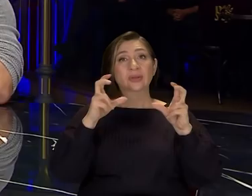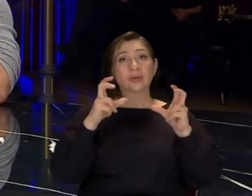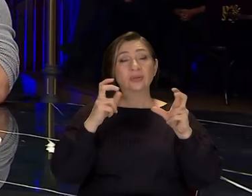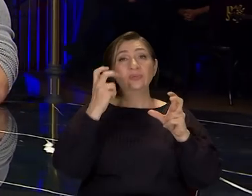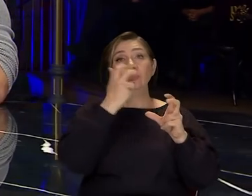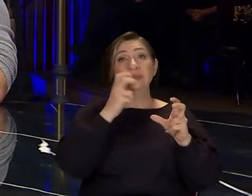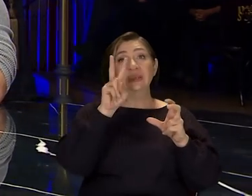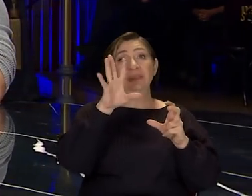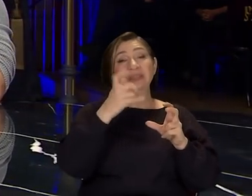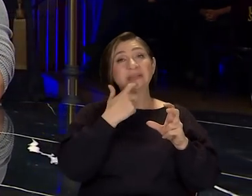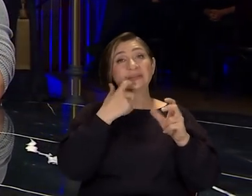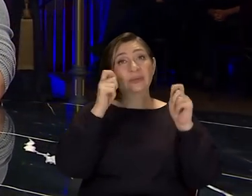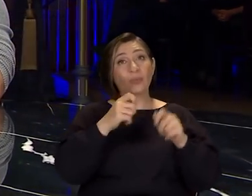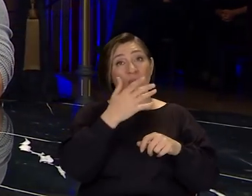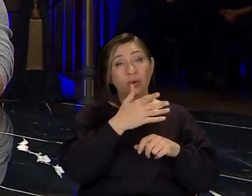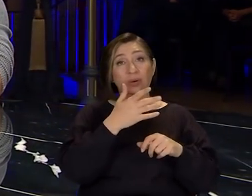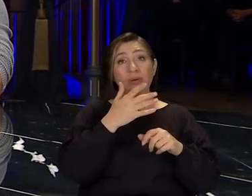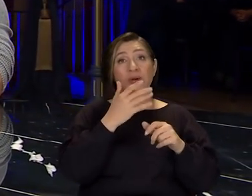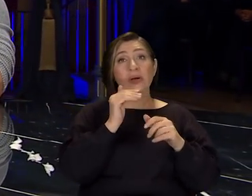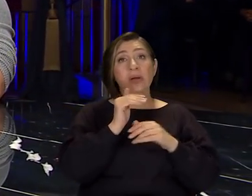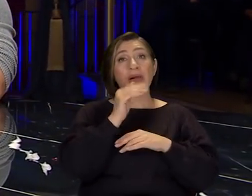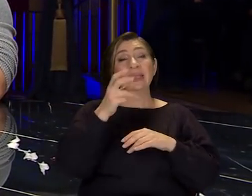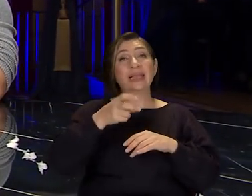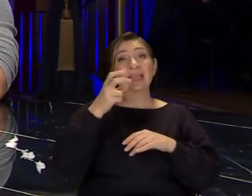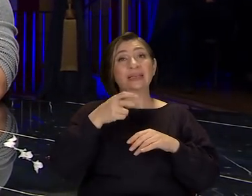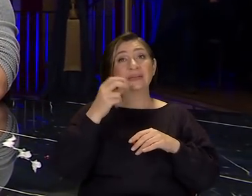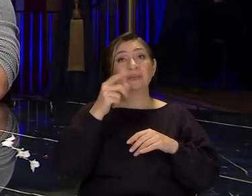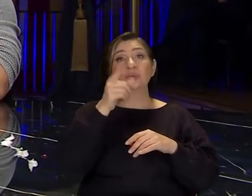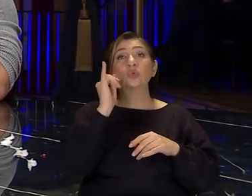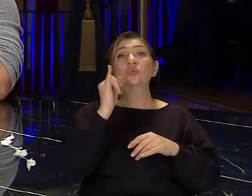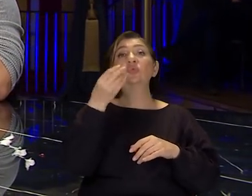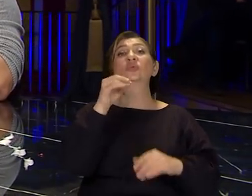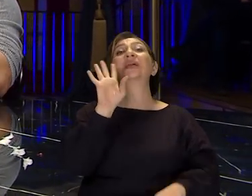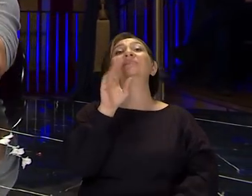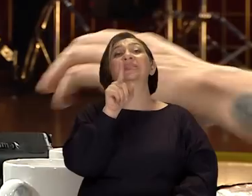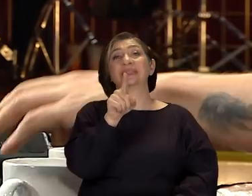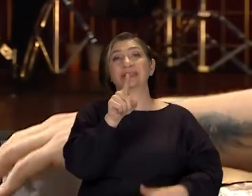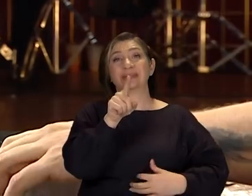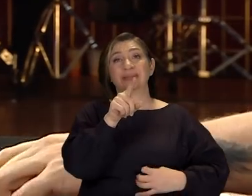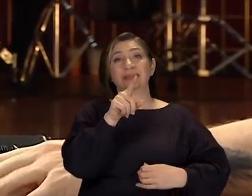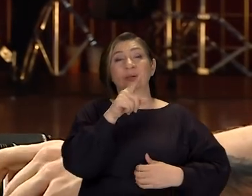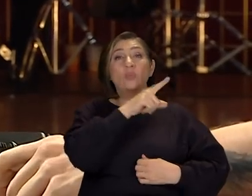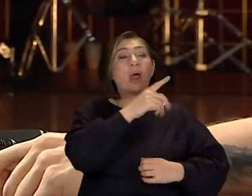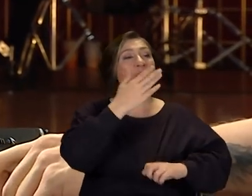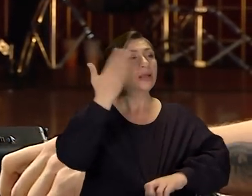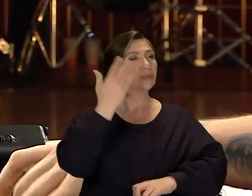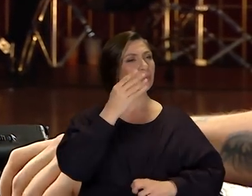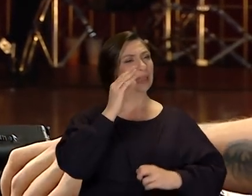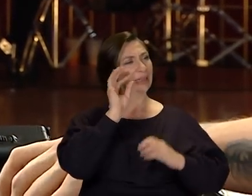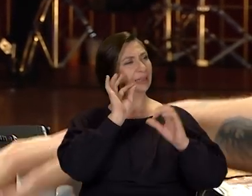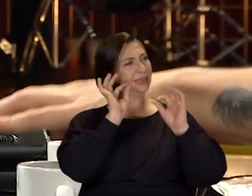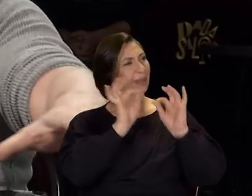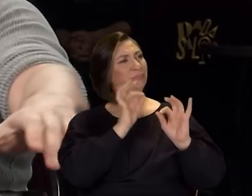müzik programı yapıyor 25 yıldır. Ya. Hayatı tren istasyonları. Sen şimdi kötü çocuk değil misin sen? Bunların yanında, bunların klasik eğitimlerine göre.